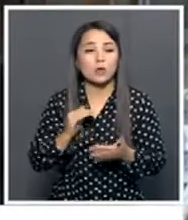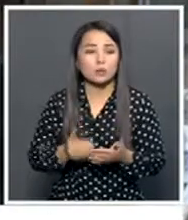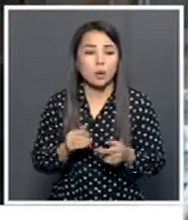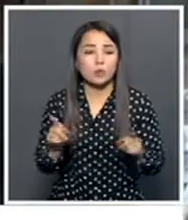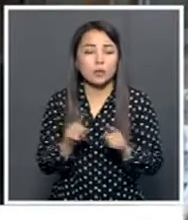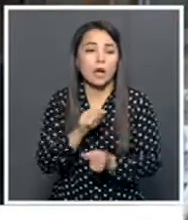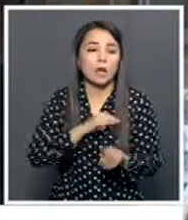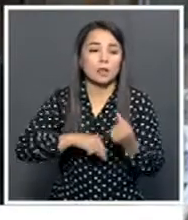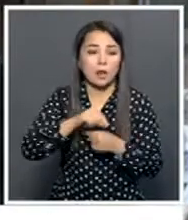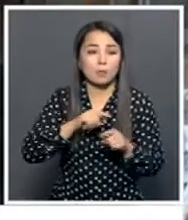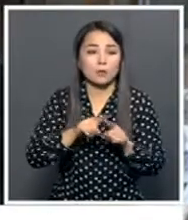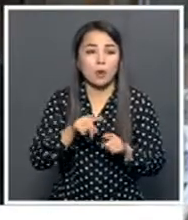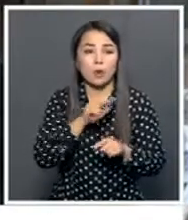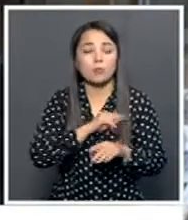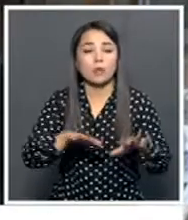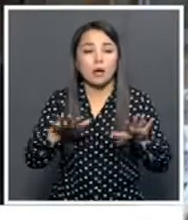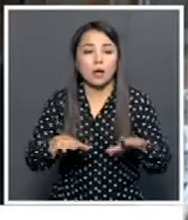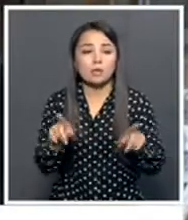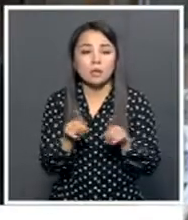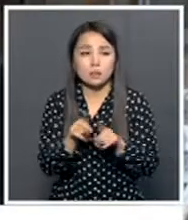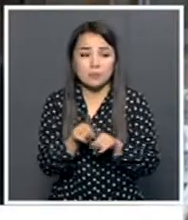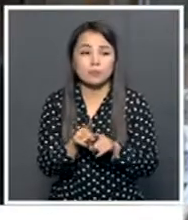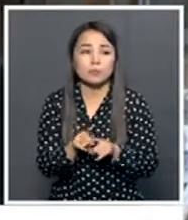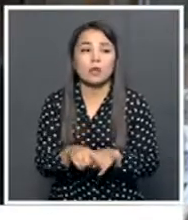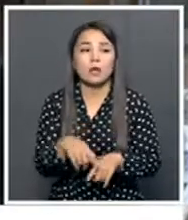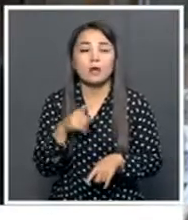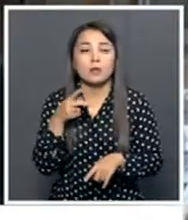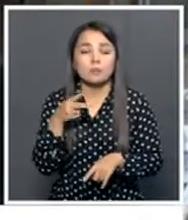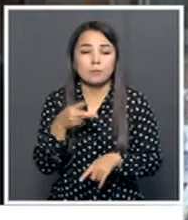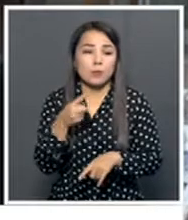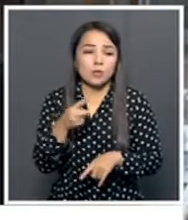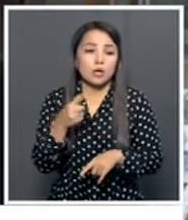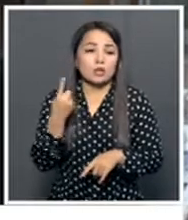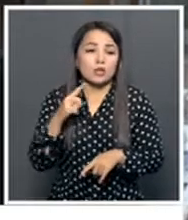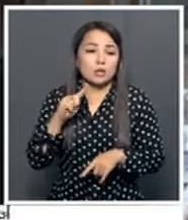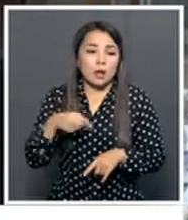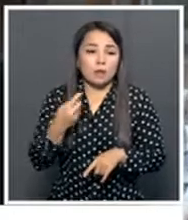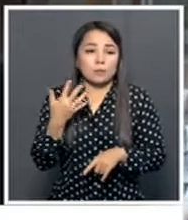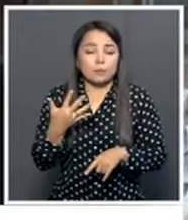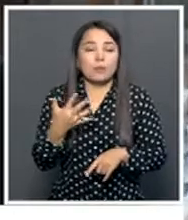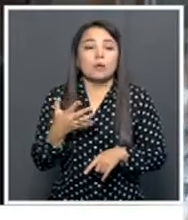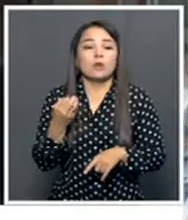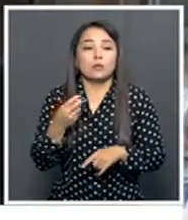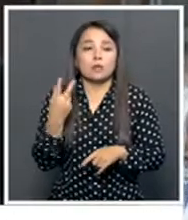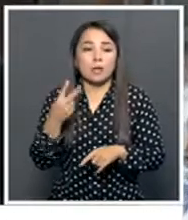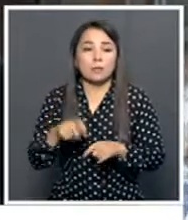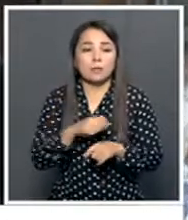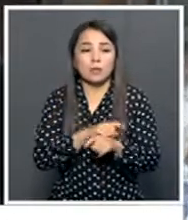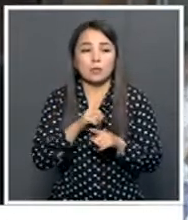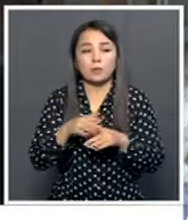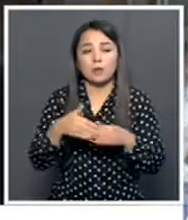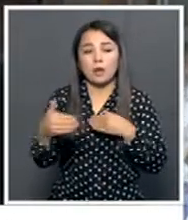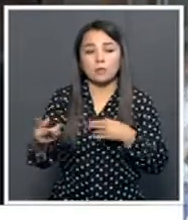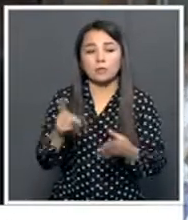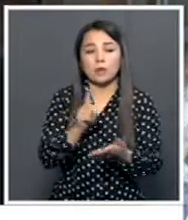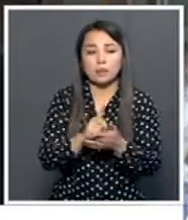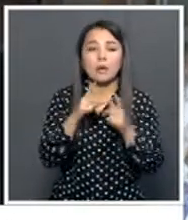кәсіпкерлік орындарға болсын, ол 1,5 метр дейміз. Одан кейін мына бетперде кию